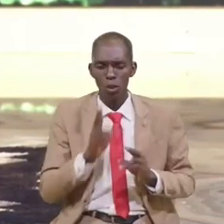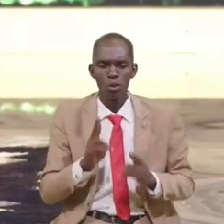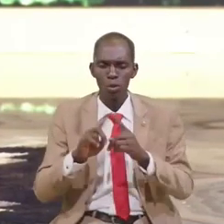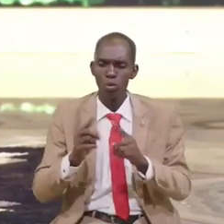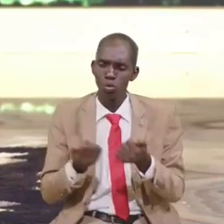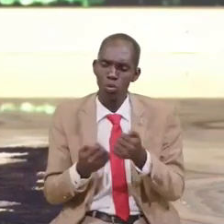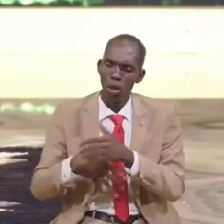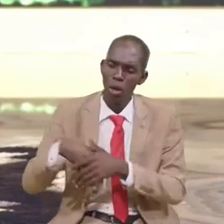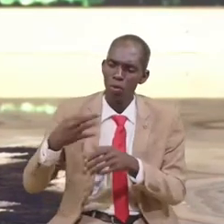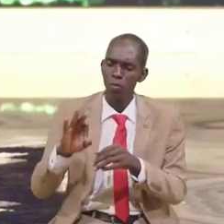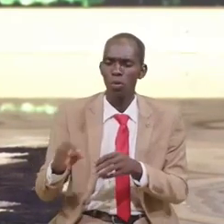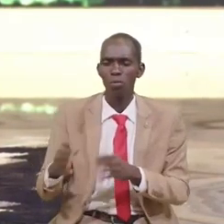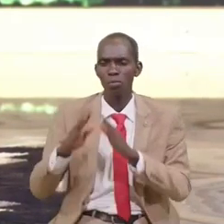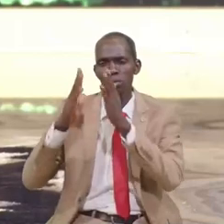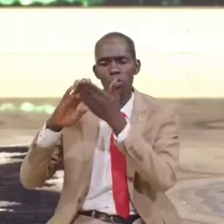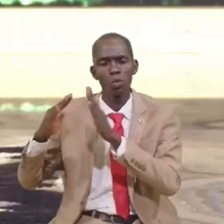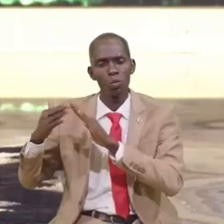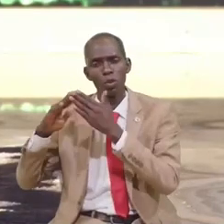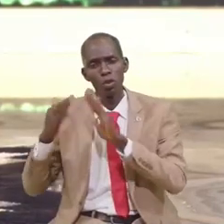prier.